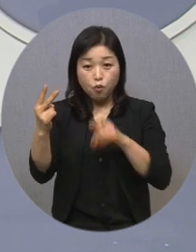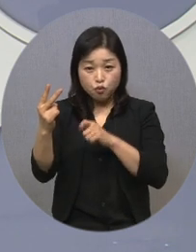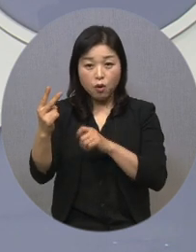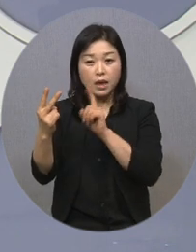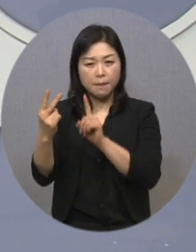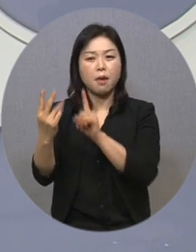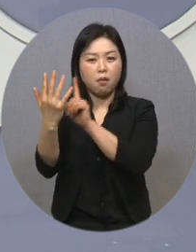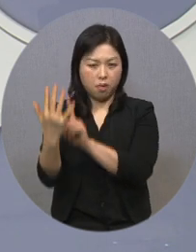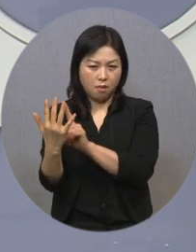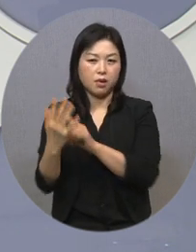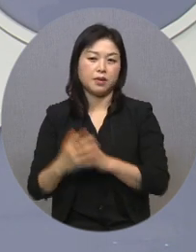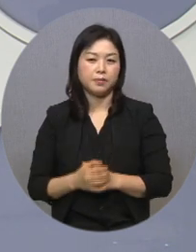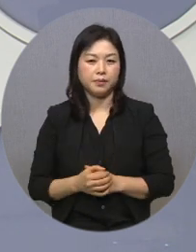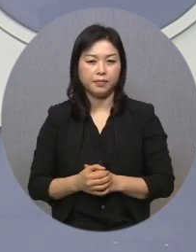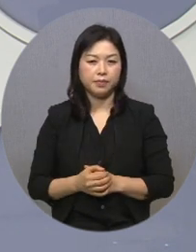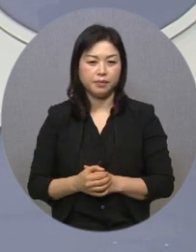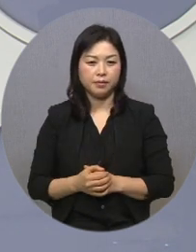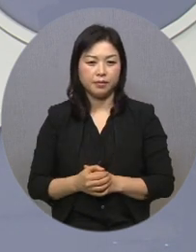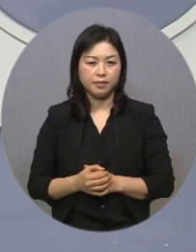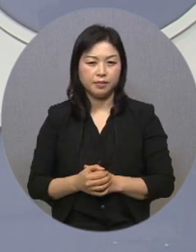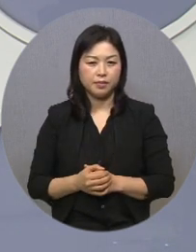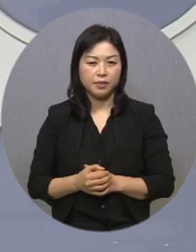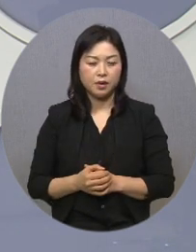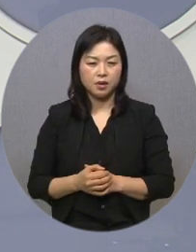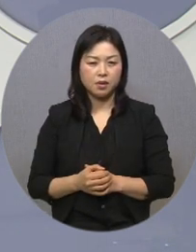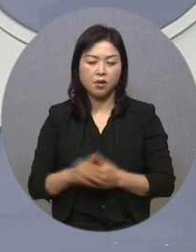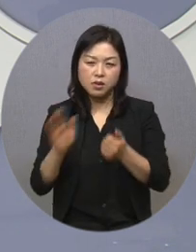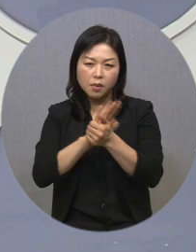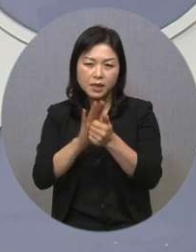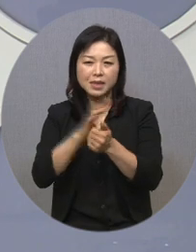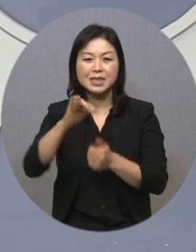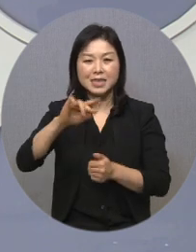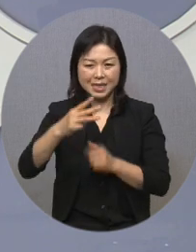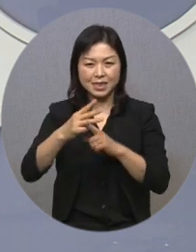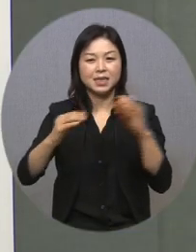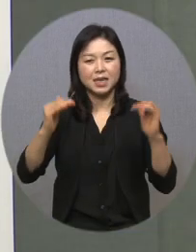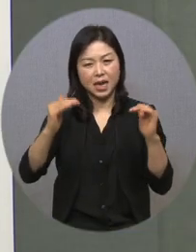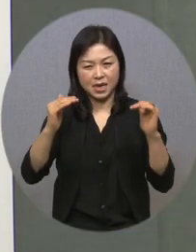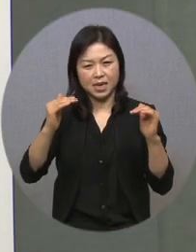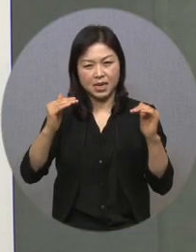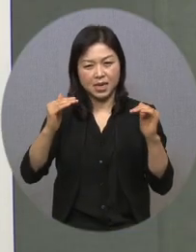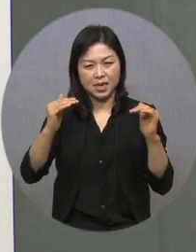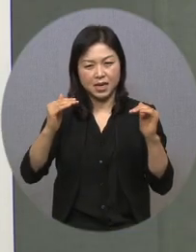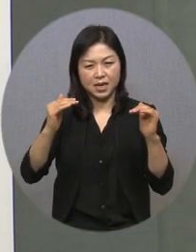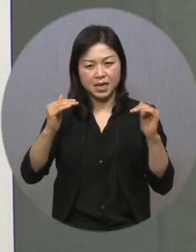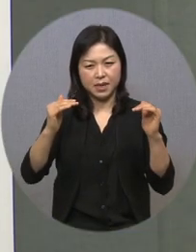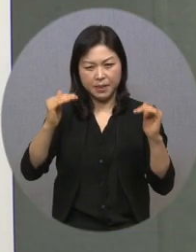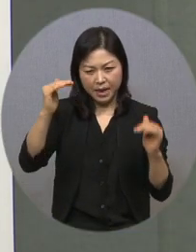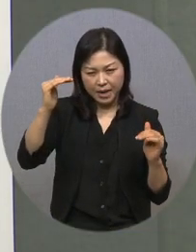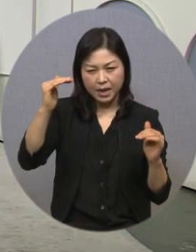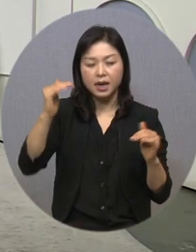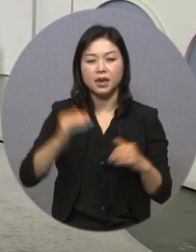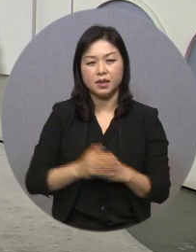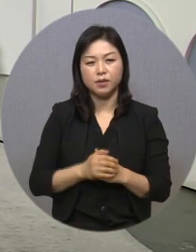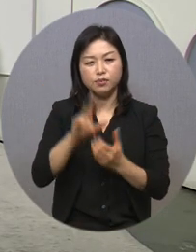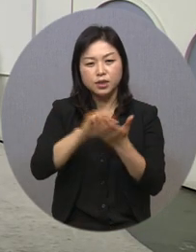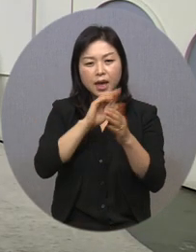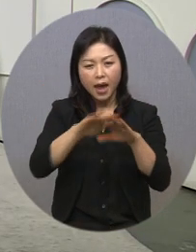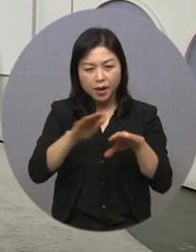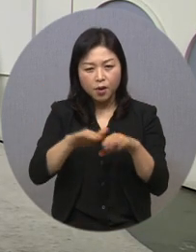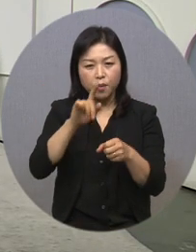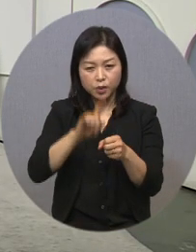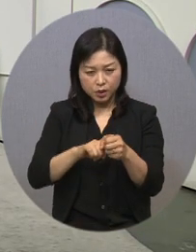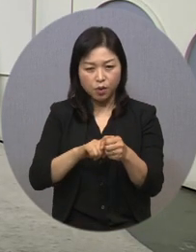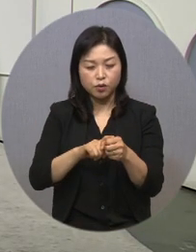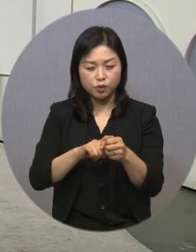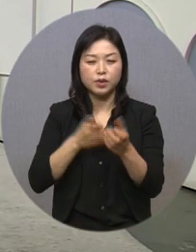여기에서 오는 서비스의 질적 차이가 발생하는 상황입니다. 이러한 문제들을 해결하기